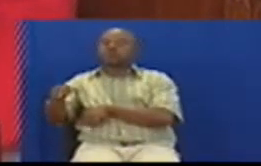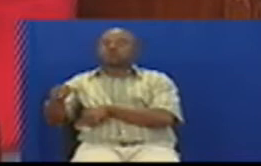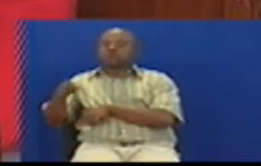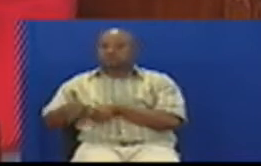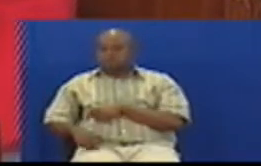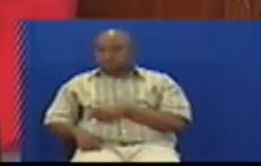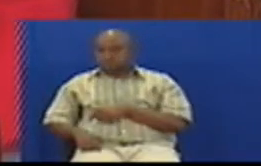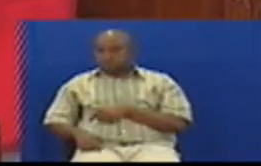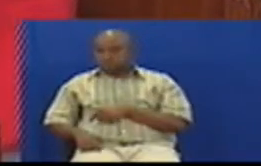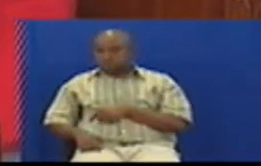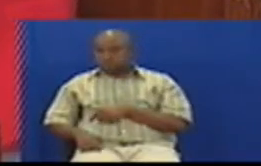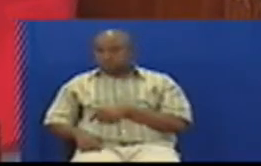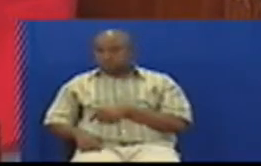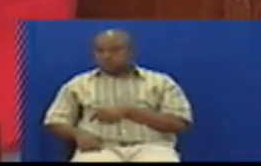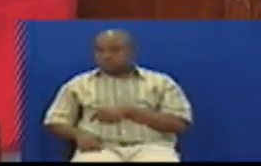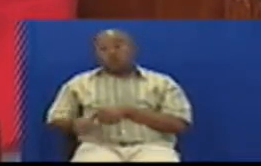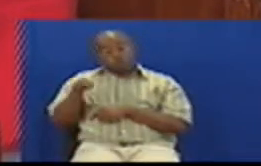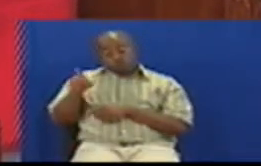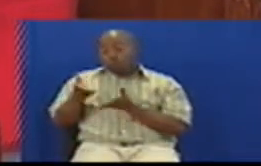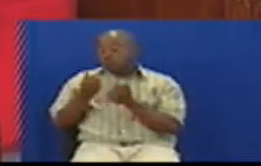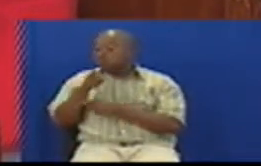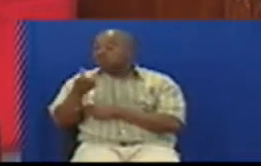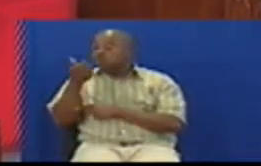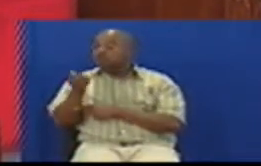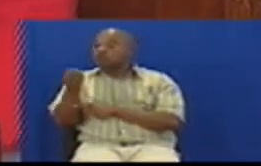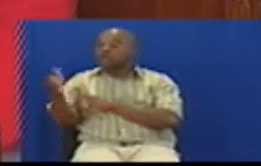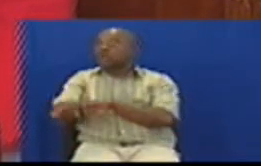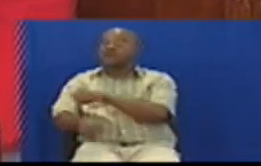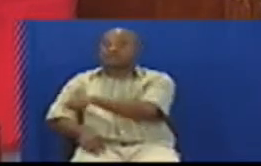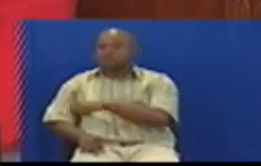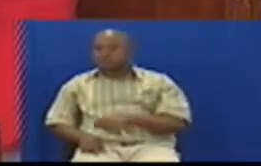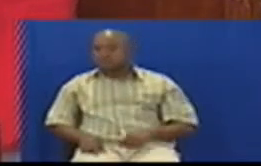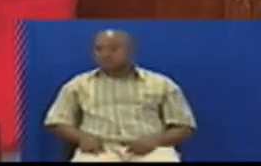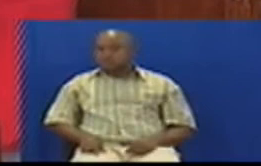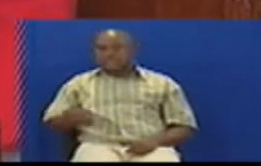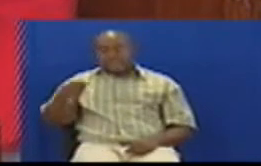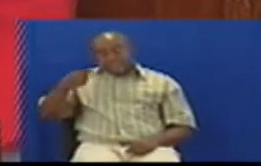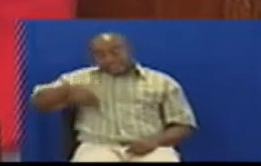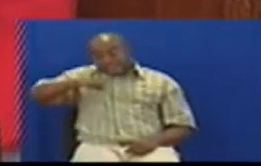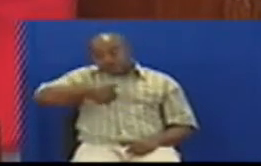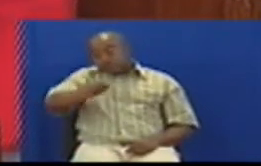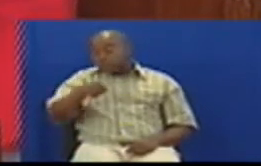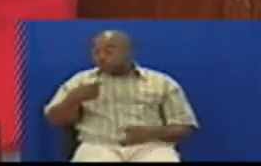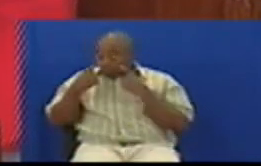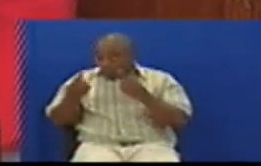chozi sio hao wanaosababisha mauaji ya mwanaye, ni sisi tunaoona haya kwa mbali.